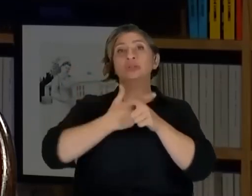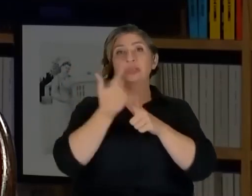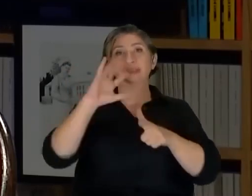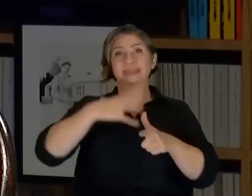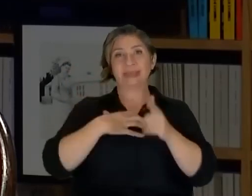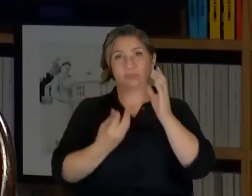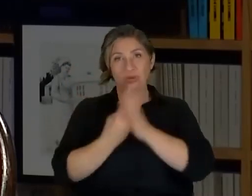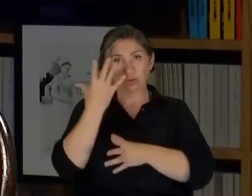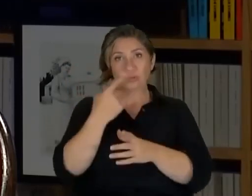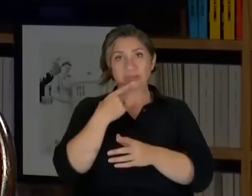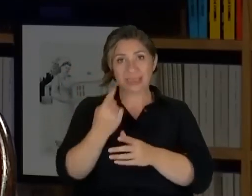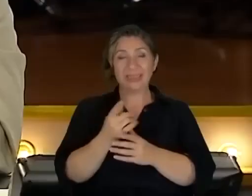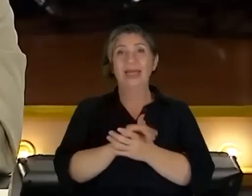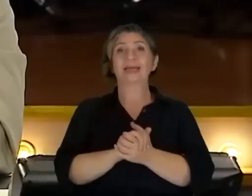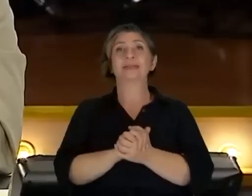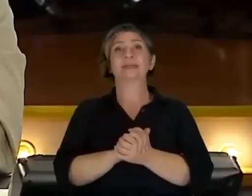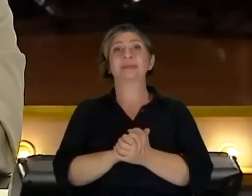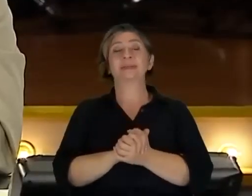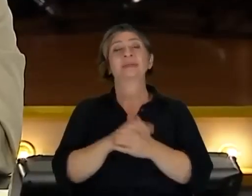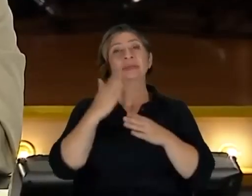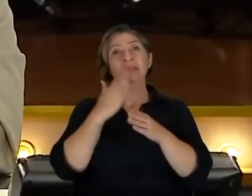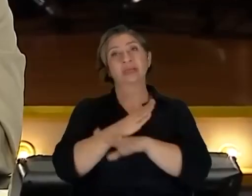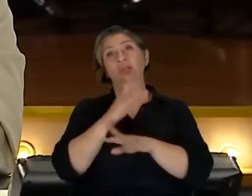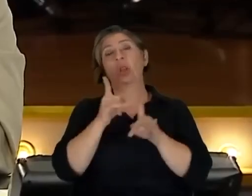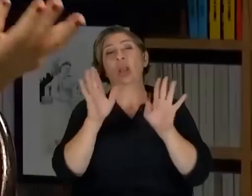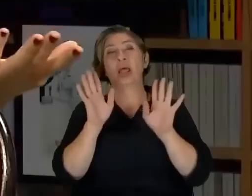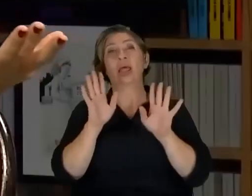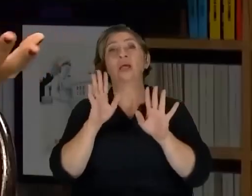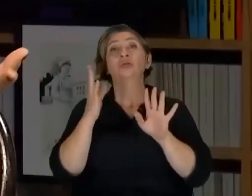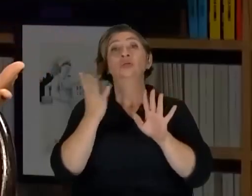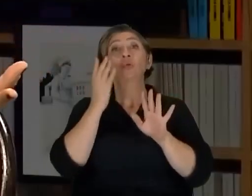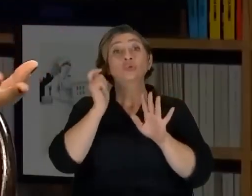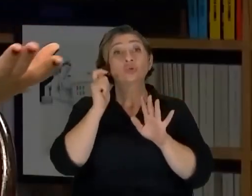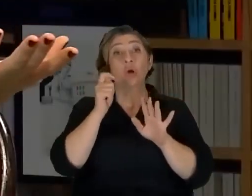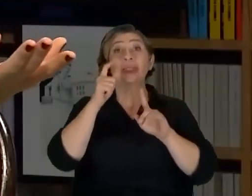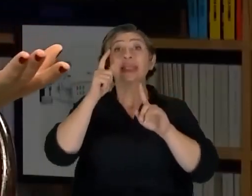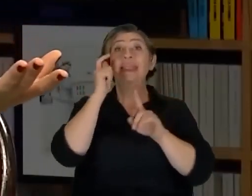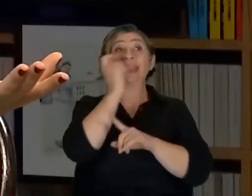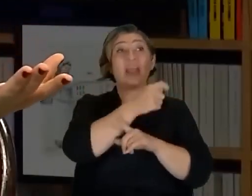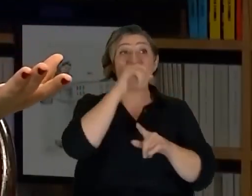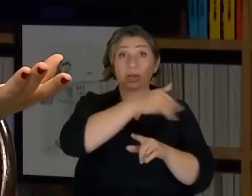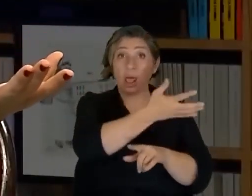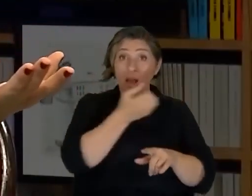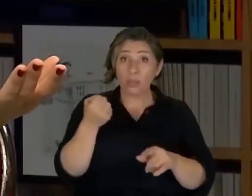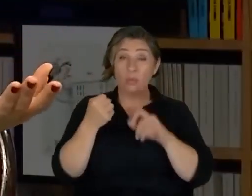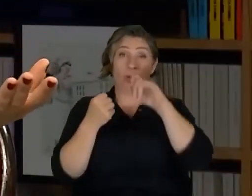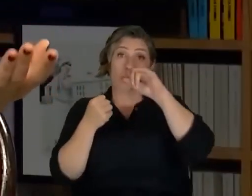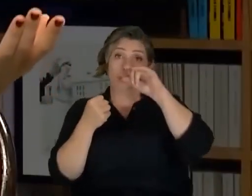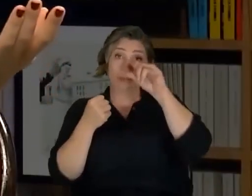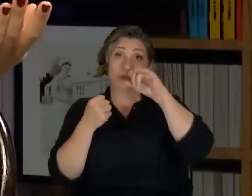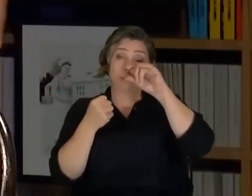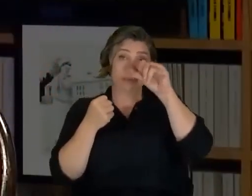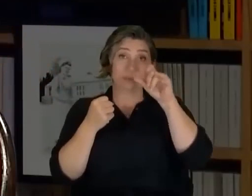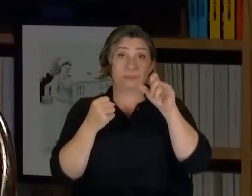projeye sahip çıkıyoruz. Çok ve canım. Gerçekten öyle. Yani bütün tabii çok zor. Bunların telif hakları alınıyor. Yani